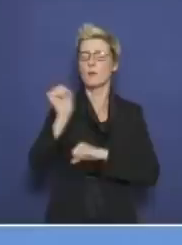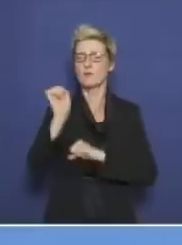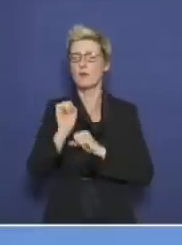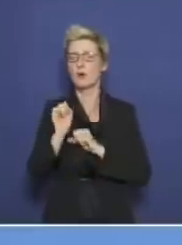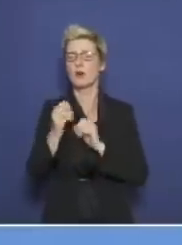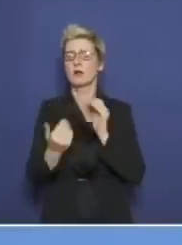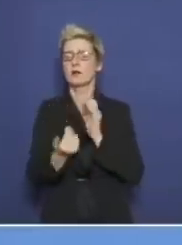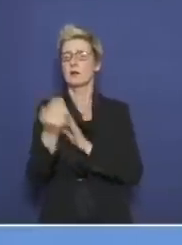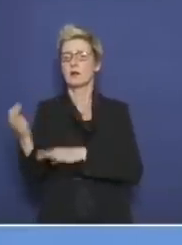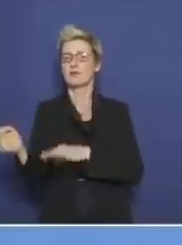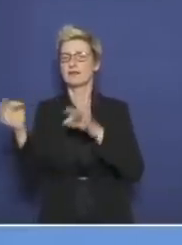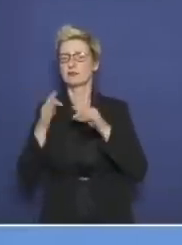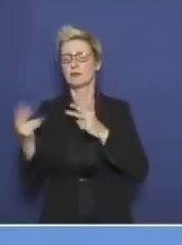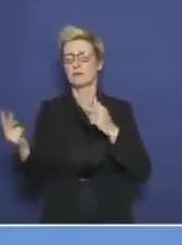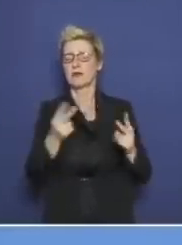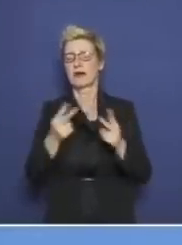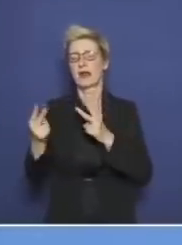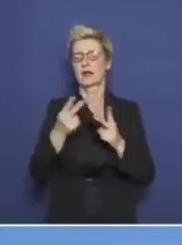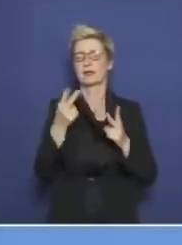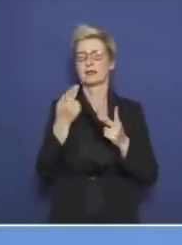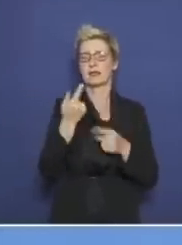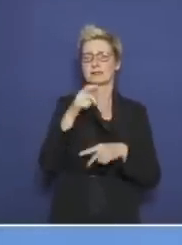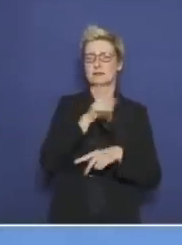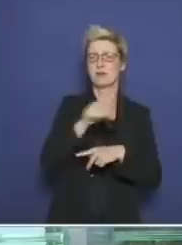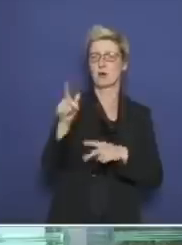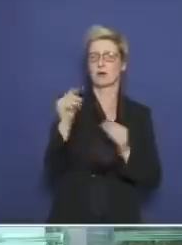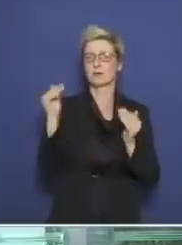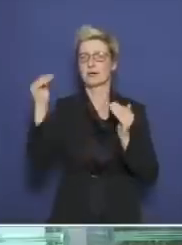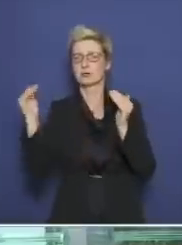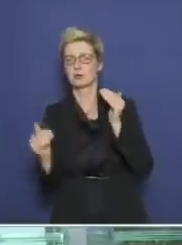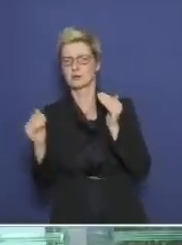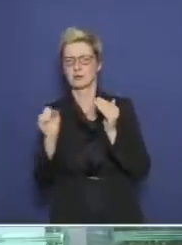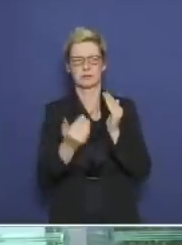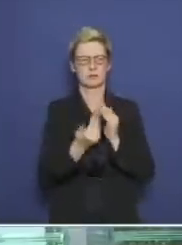7 Tagen im Vergleich zur Vorwoche jeden Tag gesunken ist?